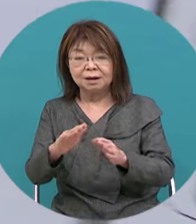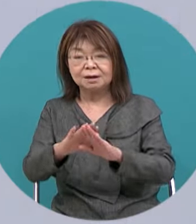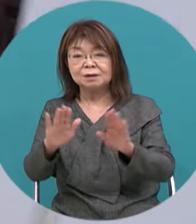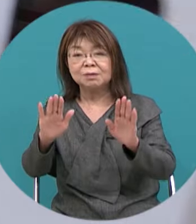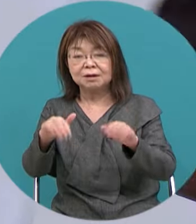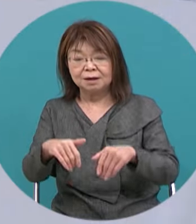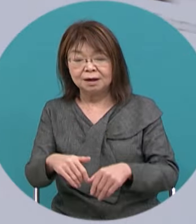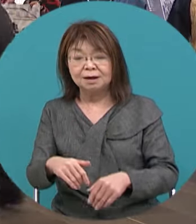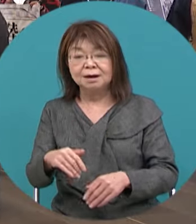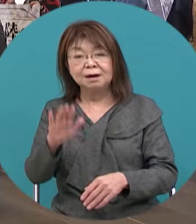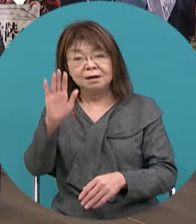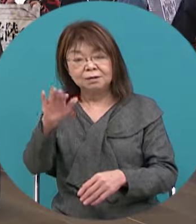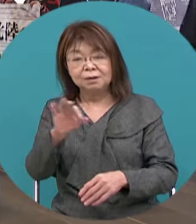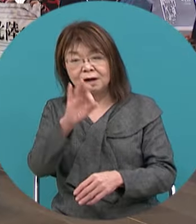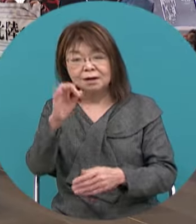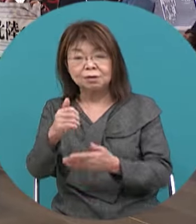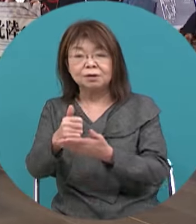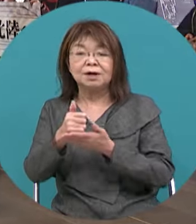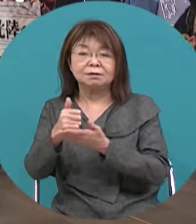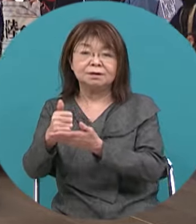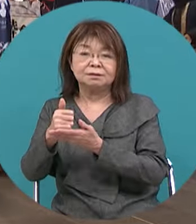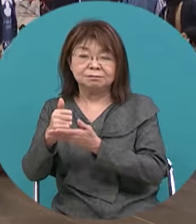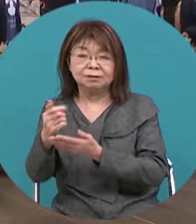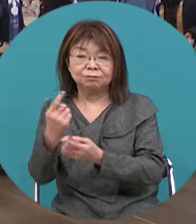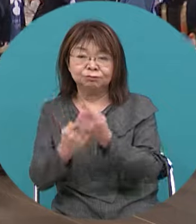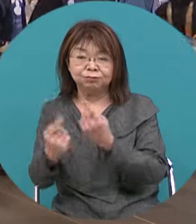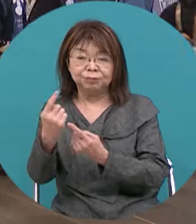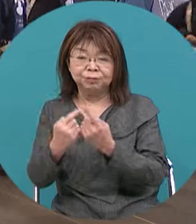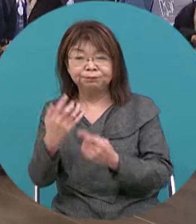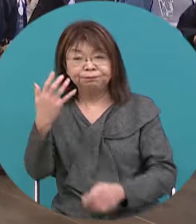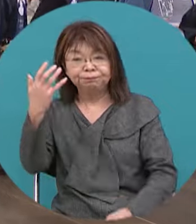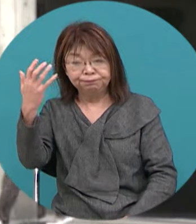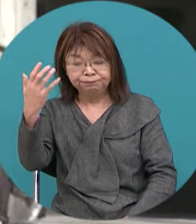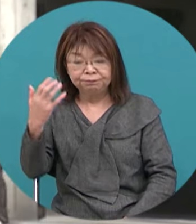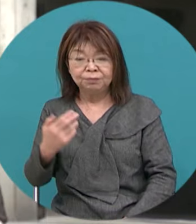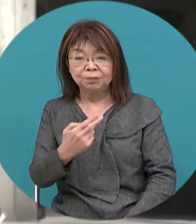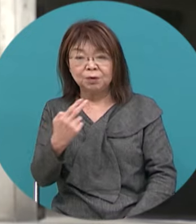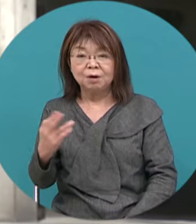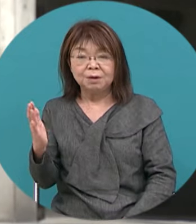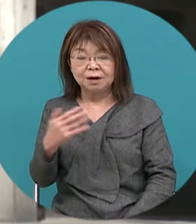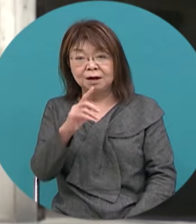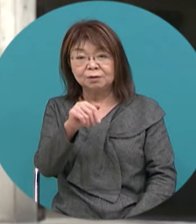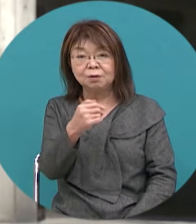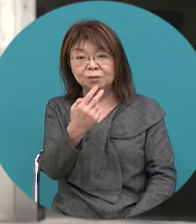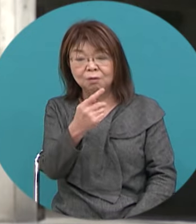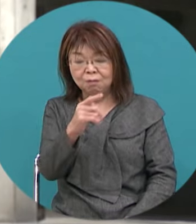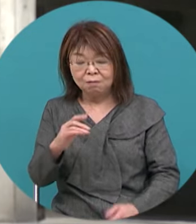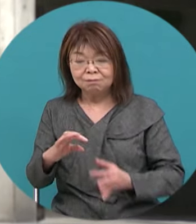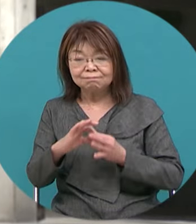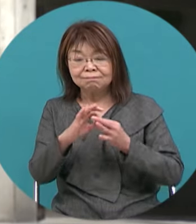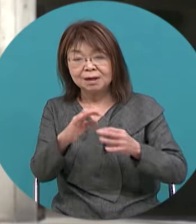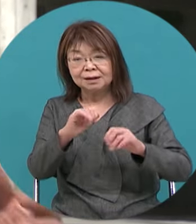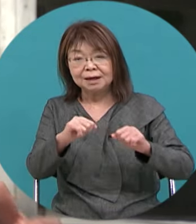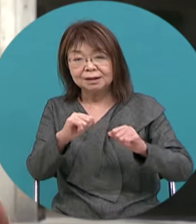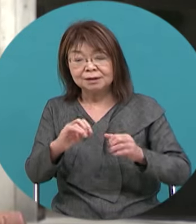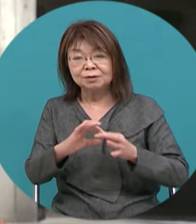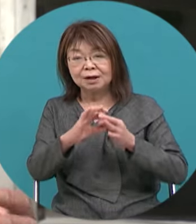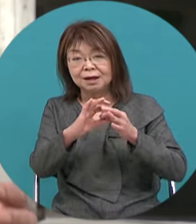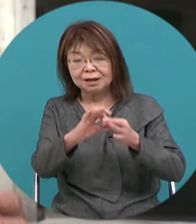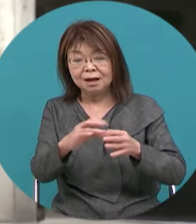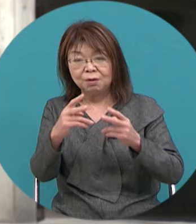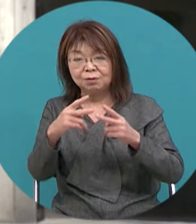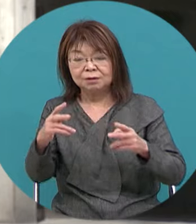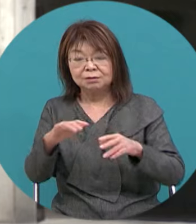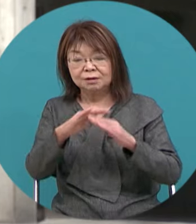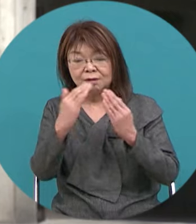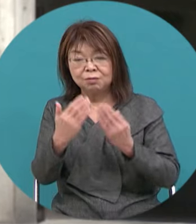まあ、たくさんの観光客の皆さんお見えになると思います。ぜひこの富山から能登半島を元気にしていく、北陸全体を盛り上げ